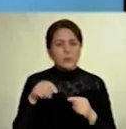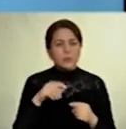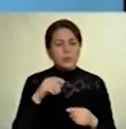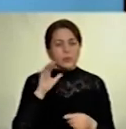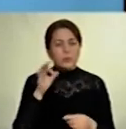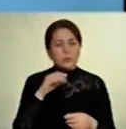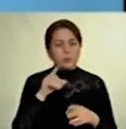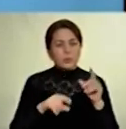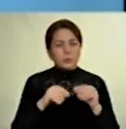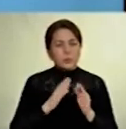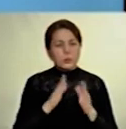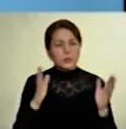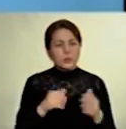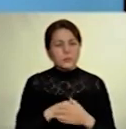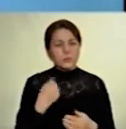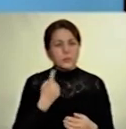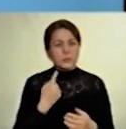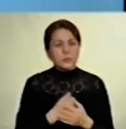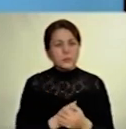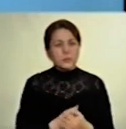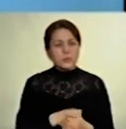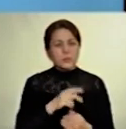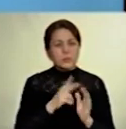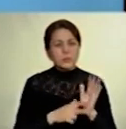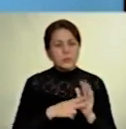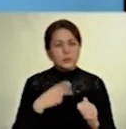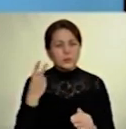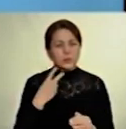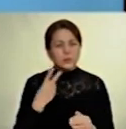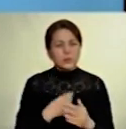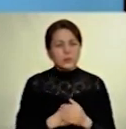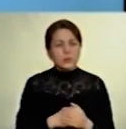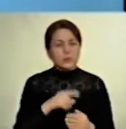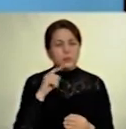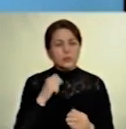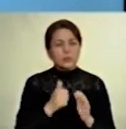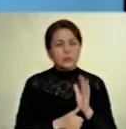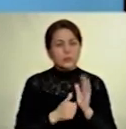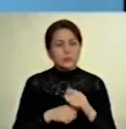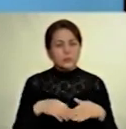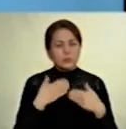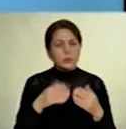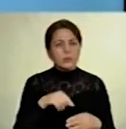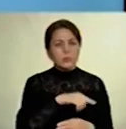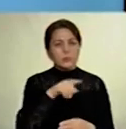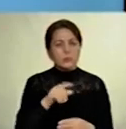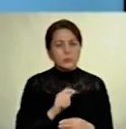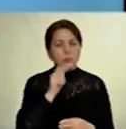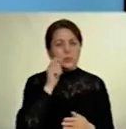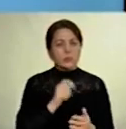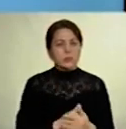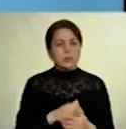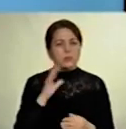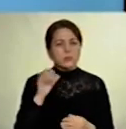kattaliklardir. Demak, qarang, birinchisida 80 va ikkinchisida 160 berilgan ularning balandligi.